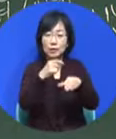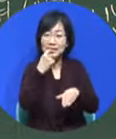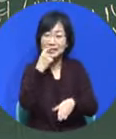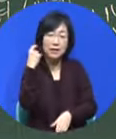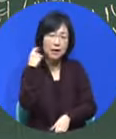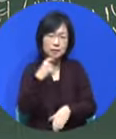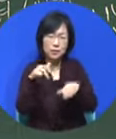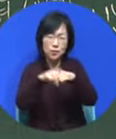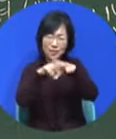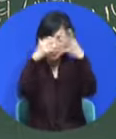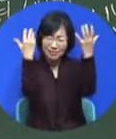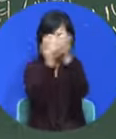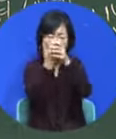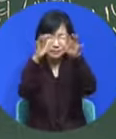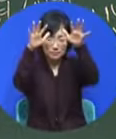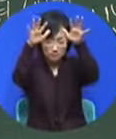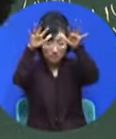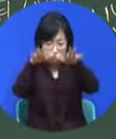교